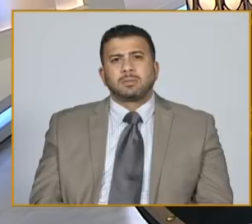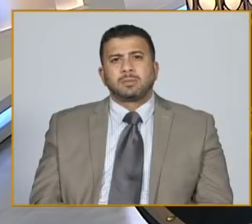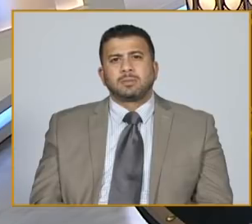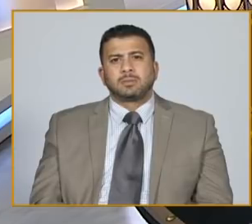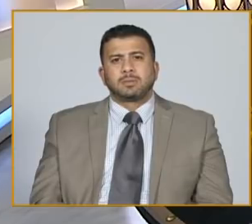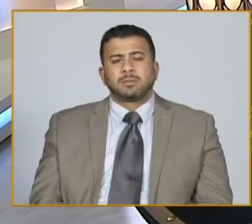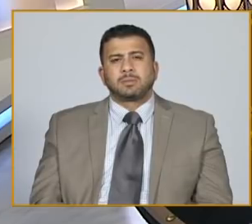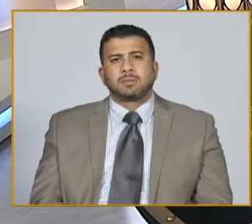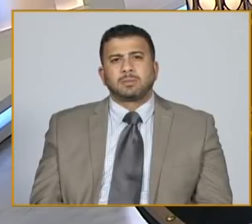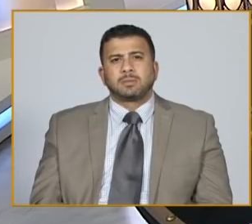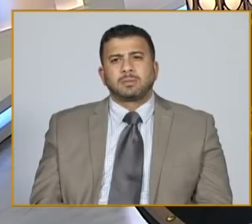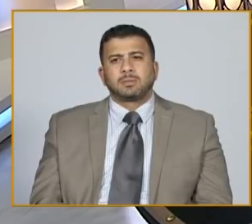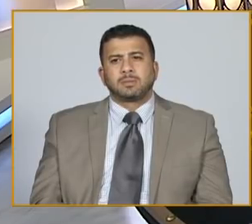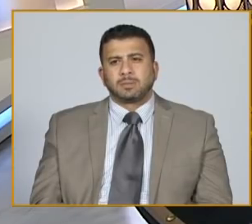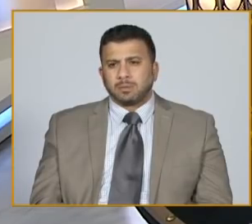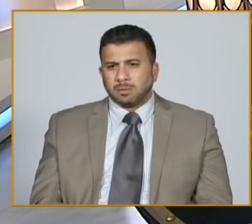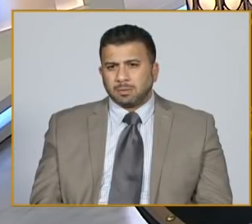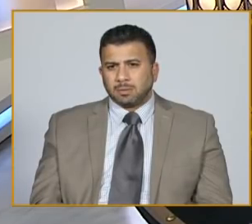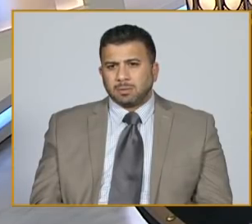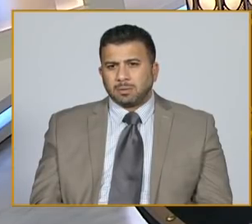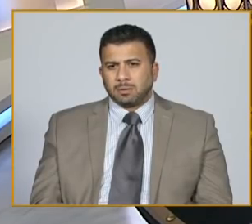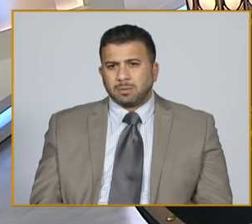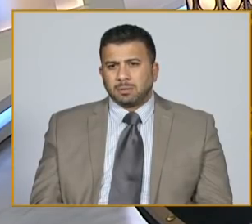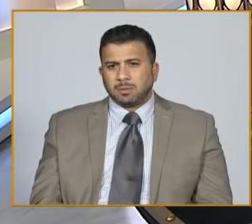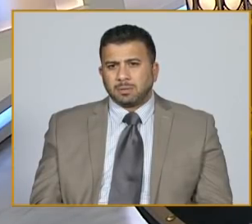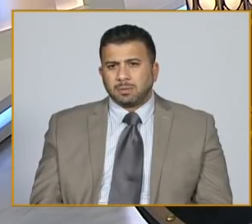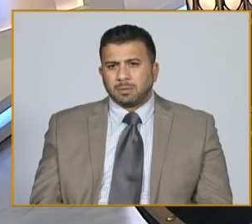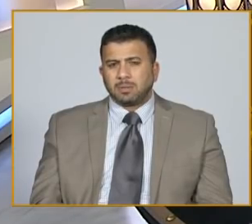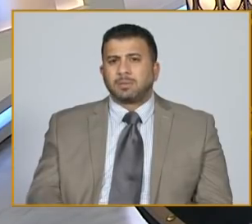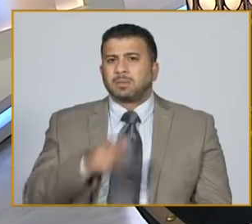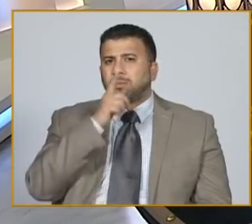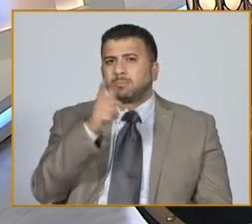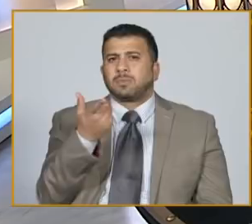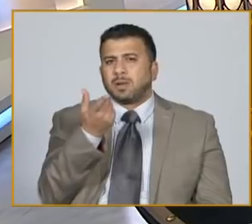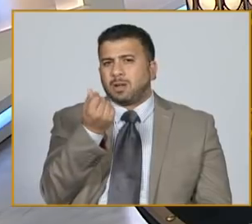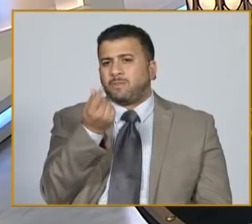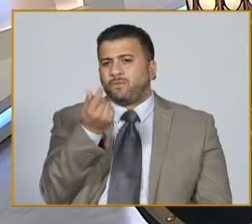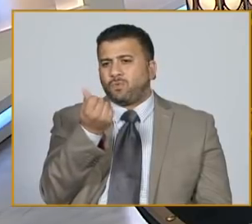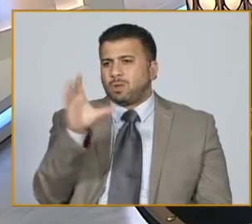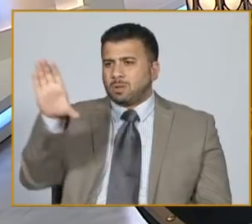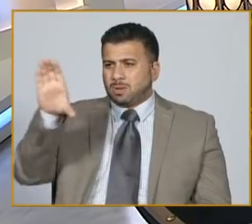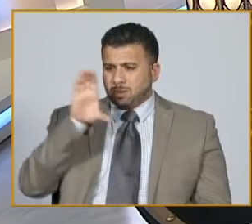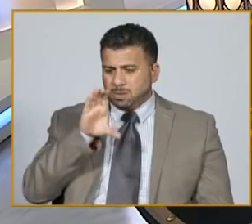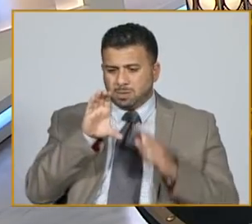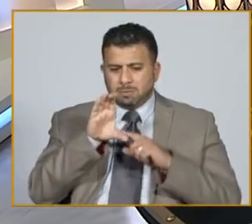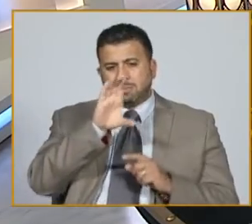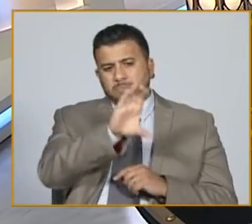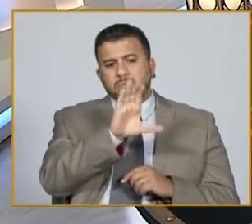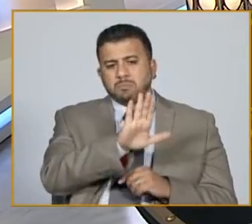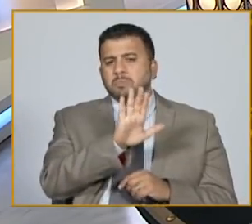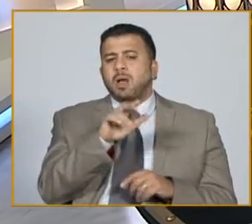هسه صار، فأنا يعني هل يجب عليه زكاة أو لا؟ فبقى المبلغ يمي فأنا